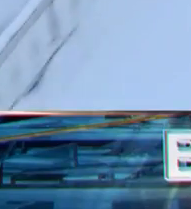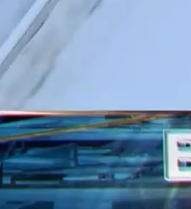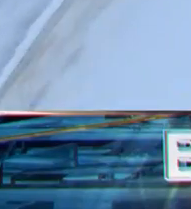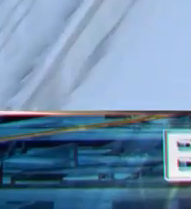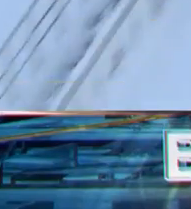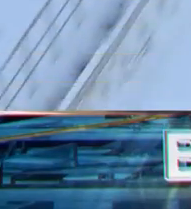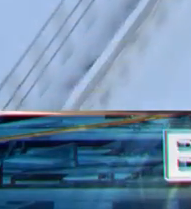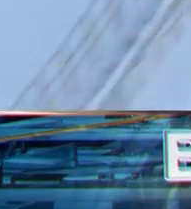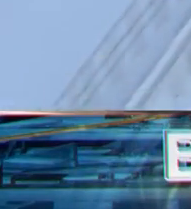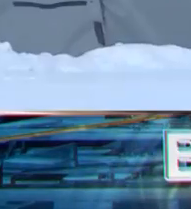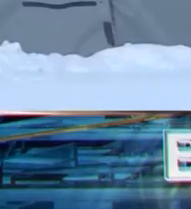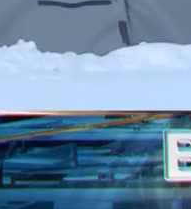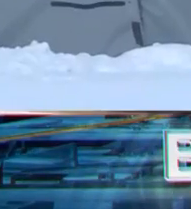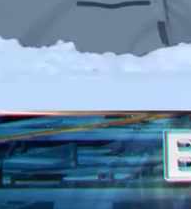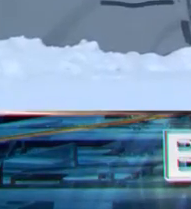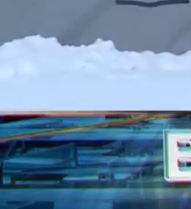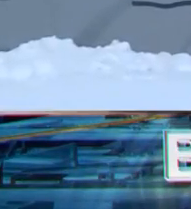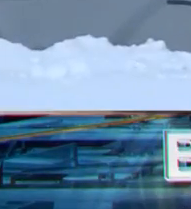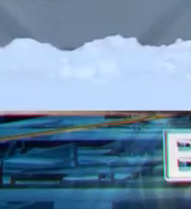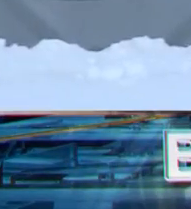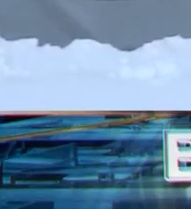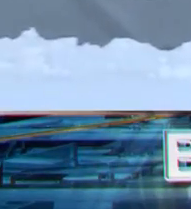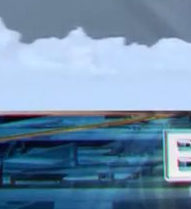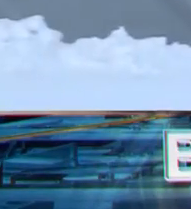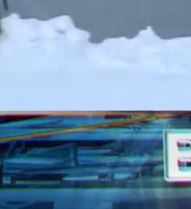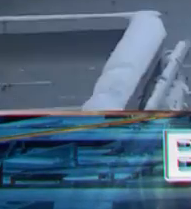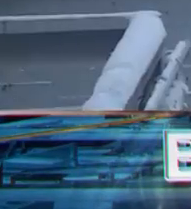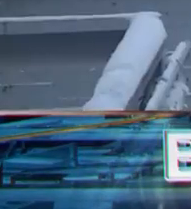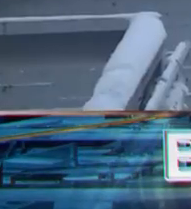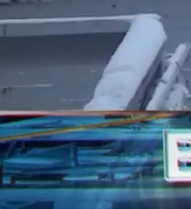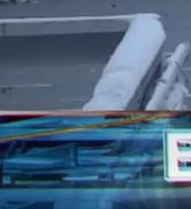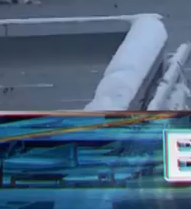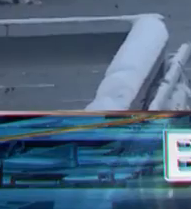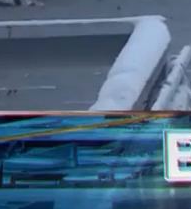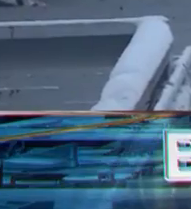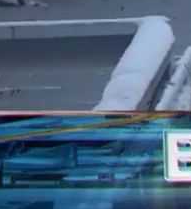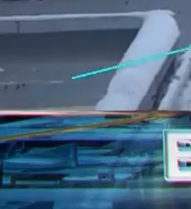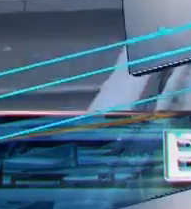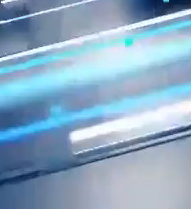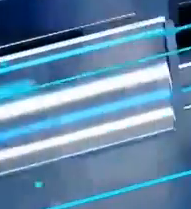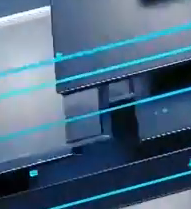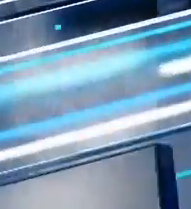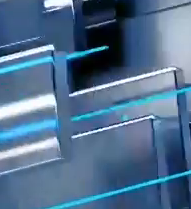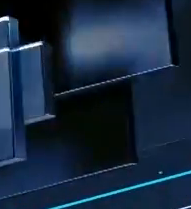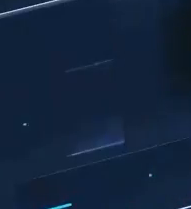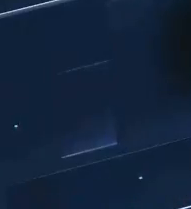Меже Қазақстан кубогын жеңу. Алматы облысының құрамасы шаңғы қоссайысынан дайындықтарын өтетті.